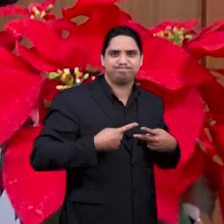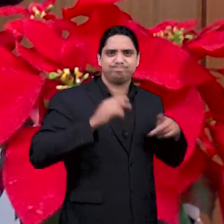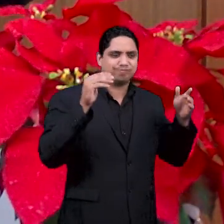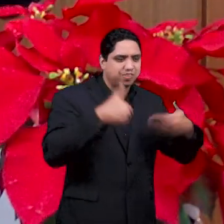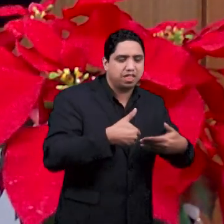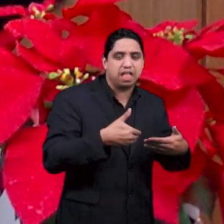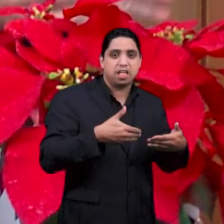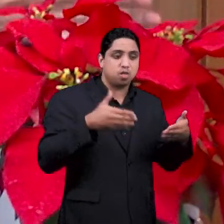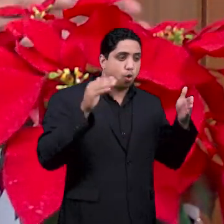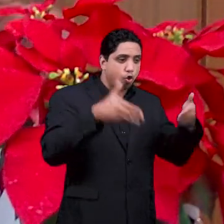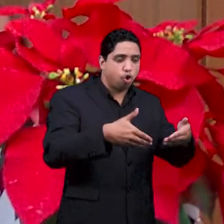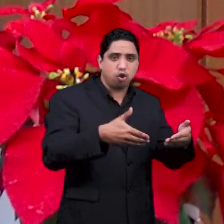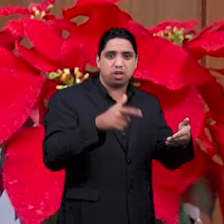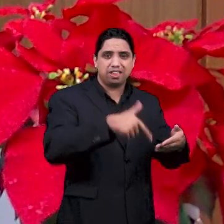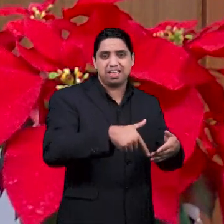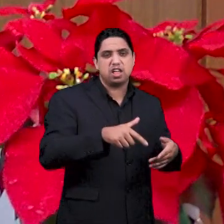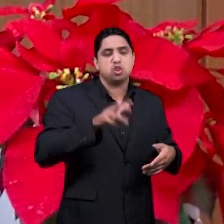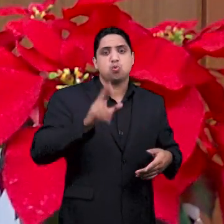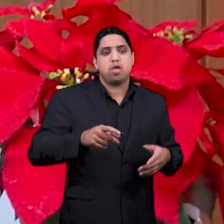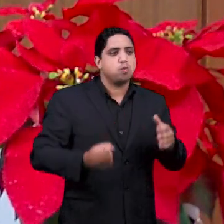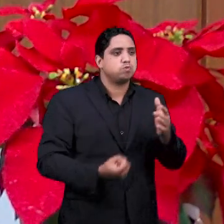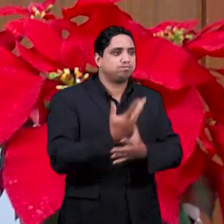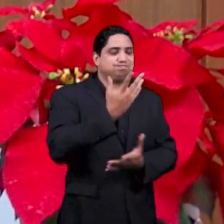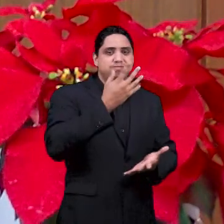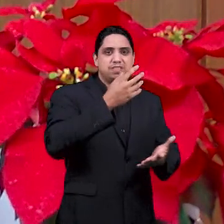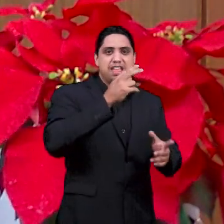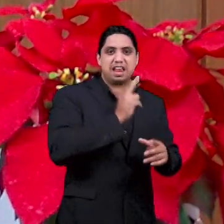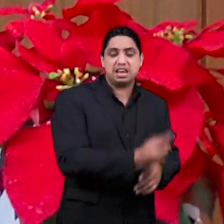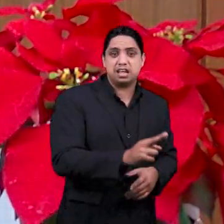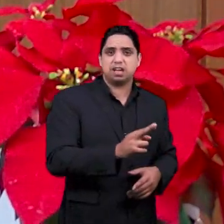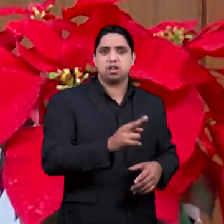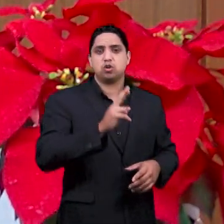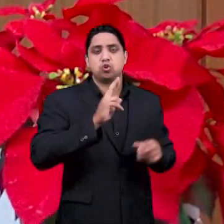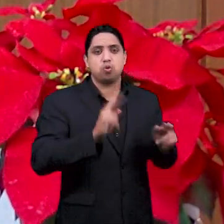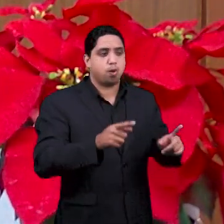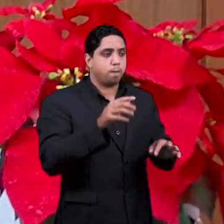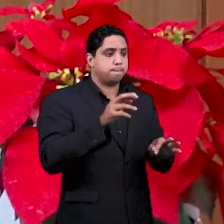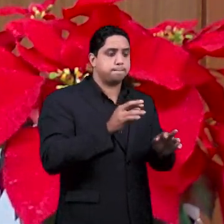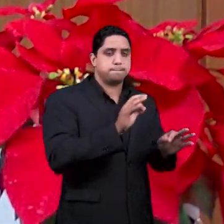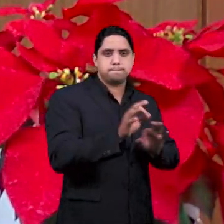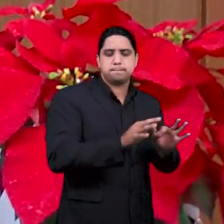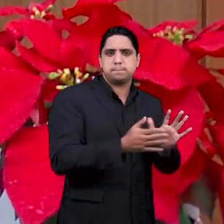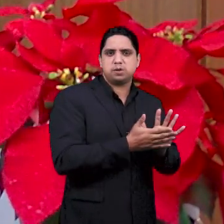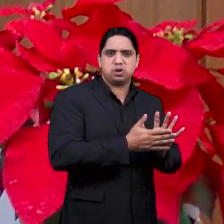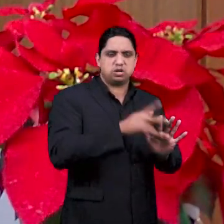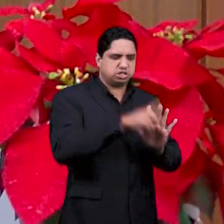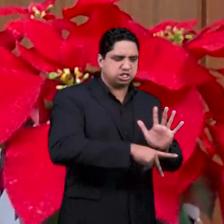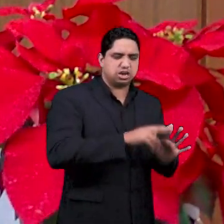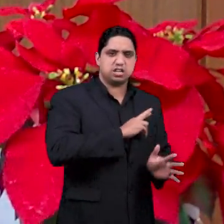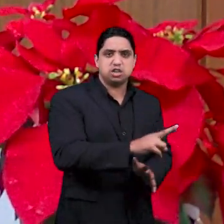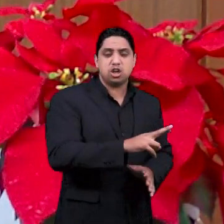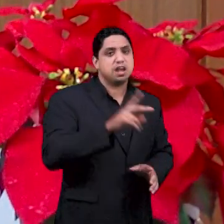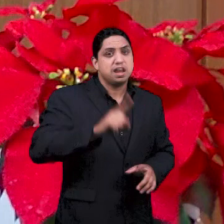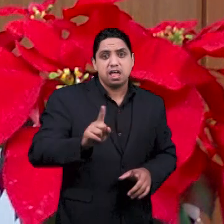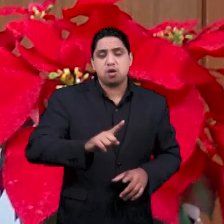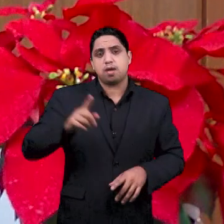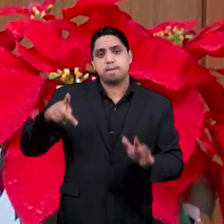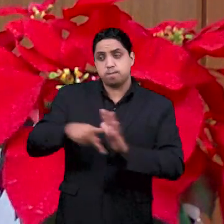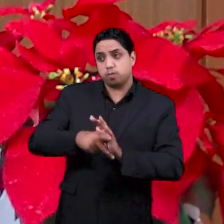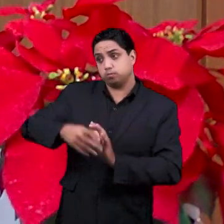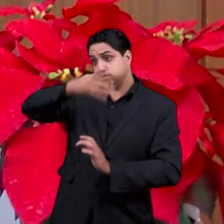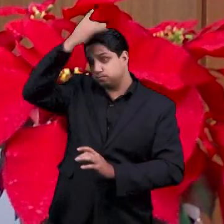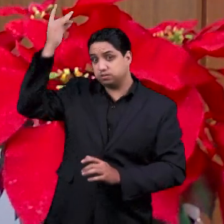для этой жизни, не для насаждения религии, религиозных проектов, а проект Духа Святого, не